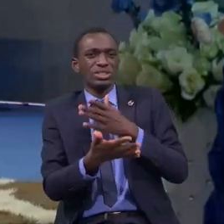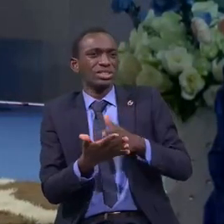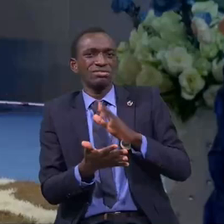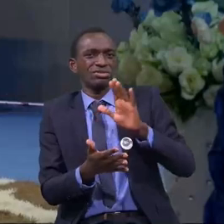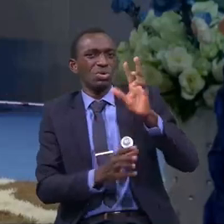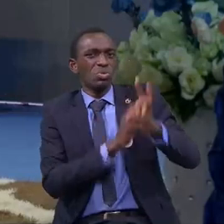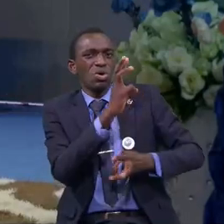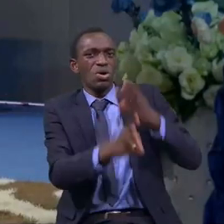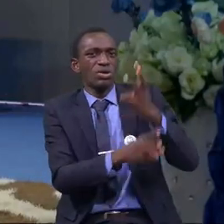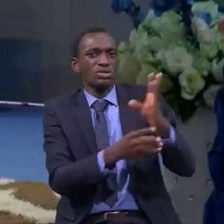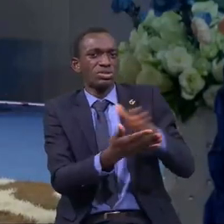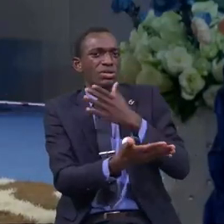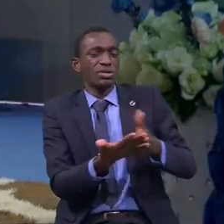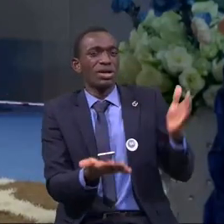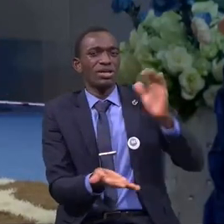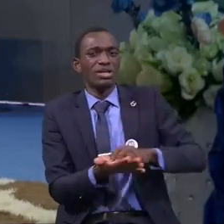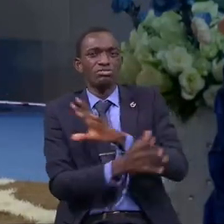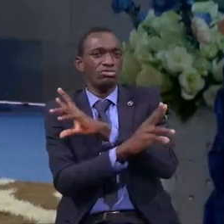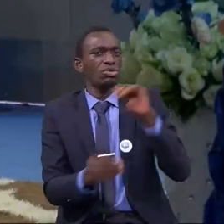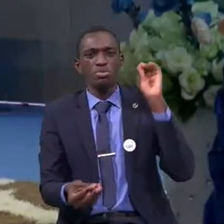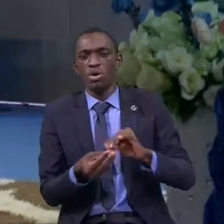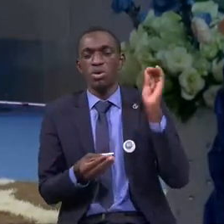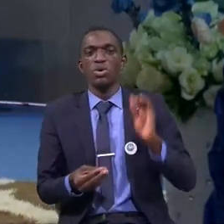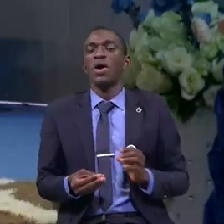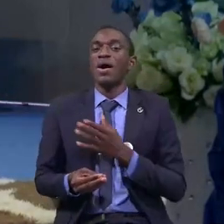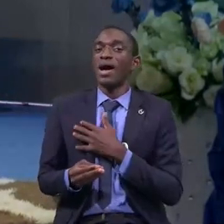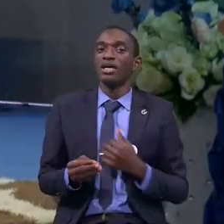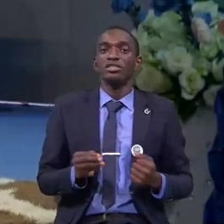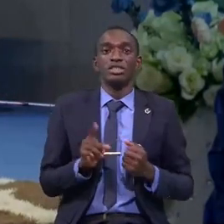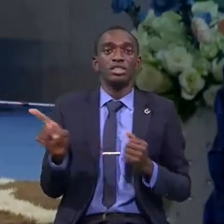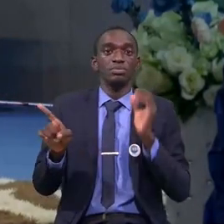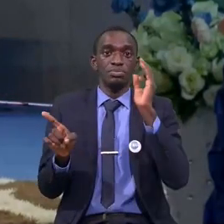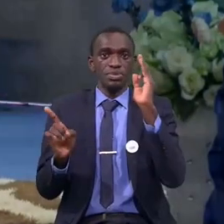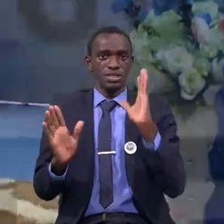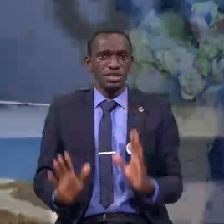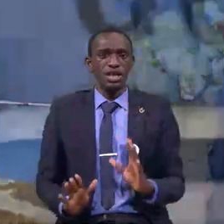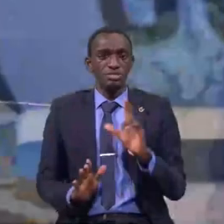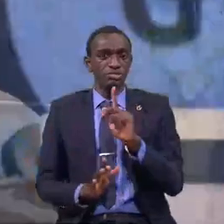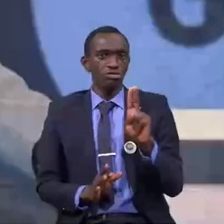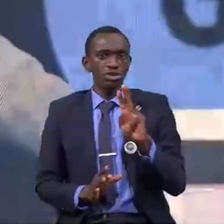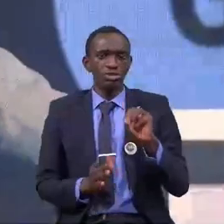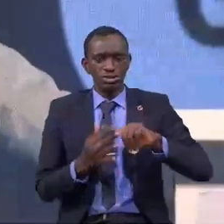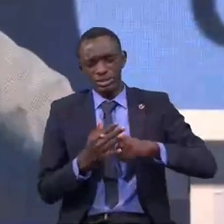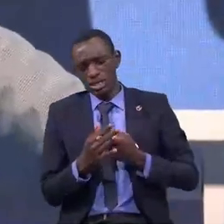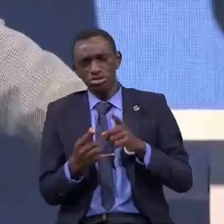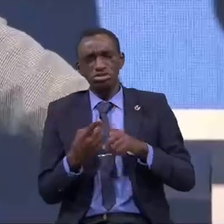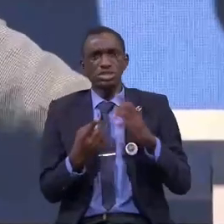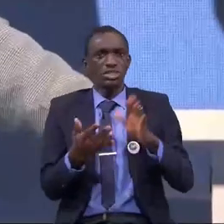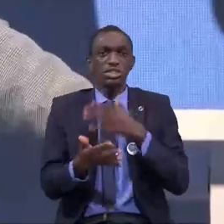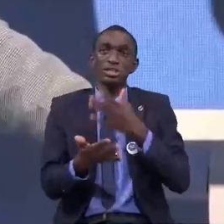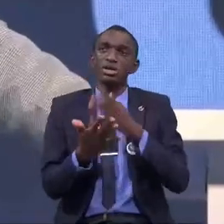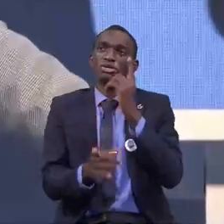Et mon cœur ne voulait plus fredonner les chants du monde. Et j'ai commencé à chanter.